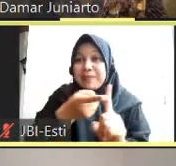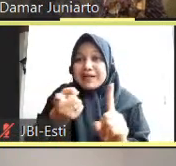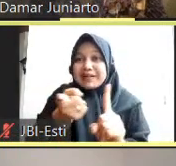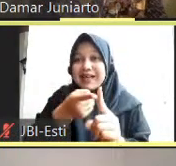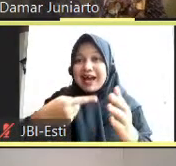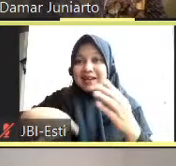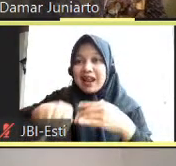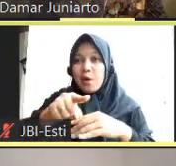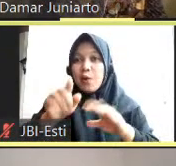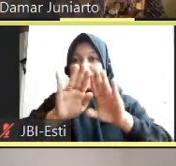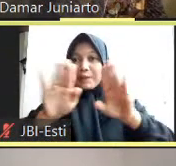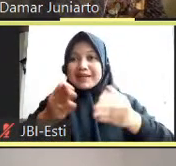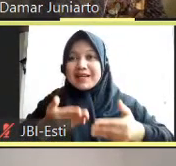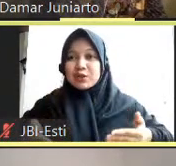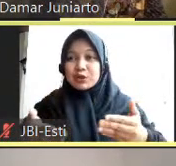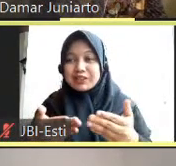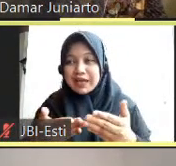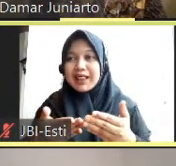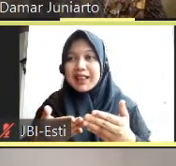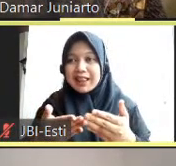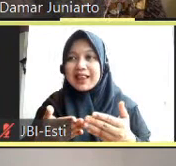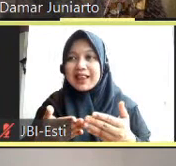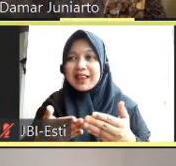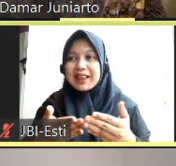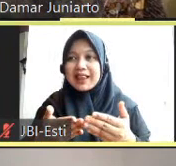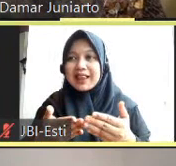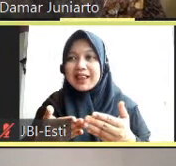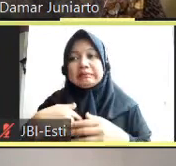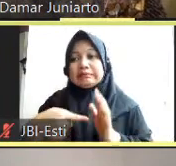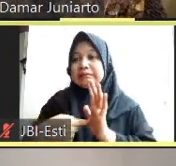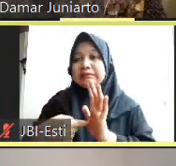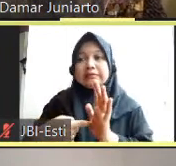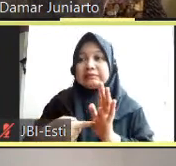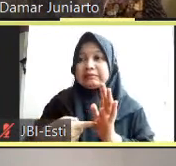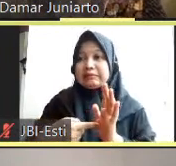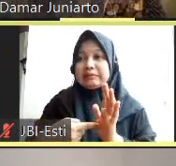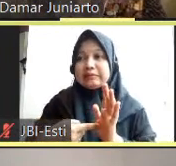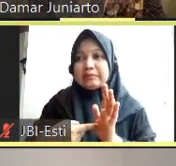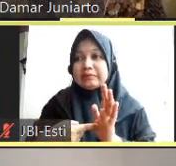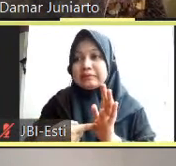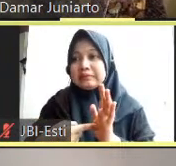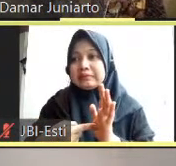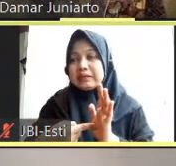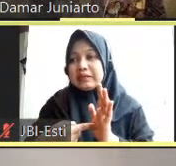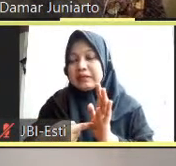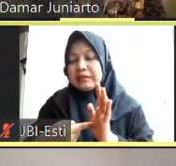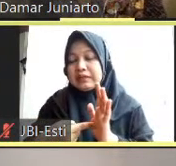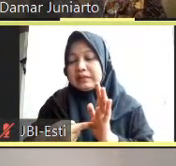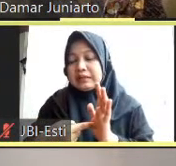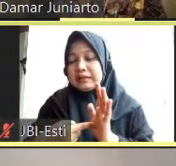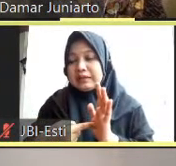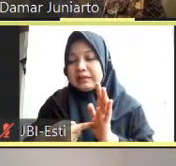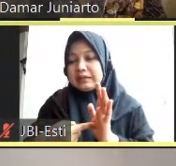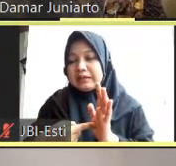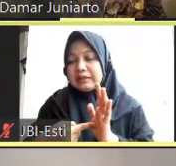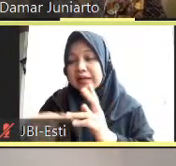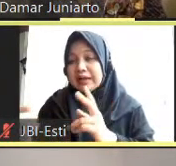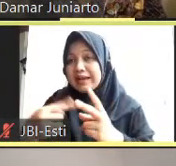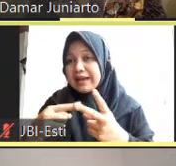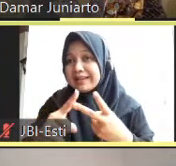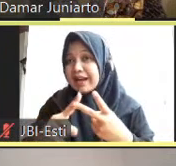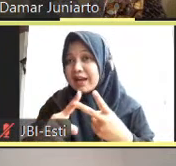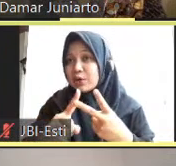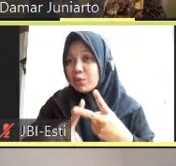saya tidak memberikan contoh trolling karena mungkin trolling itu cukup banyak terjadi. Lalu kedua,